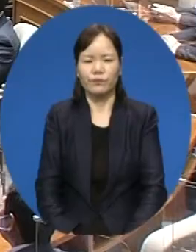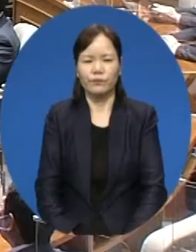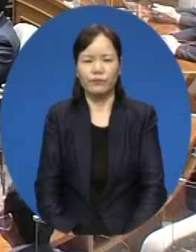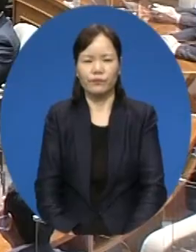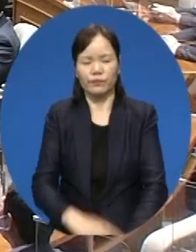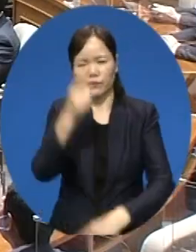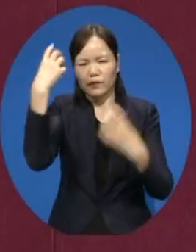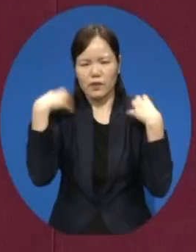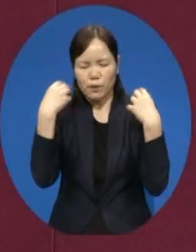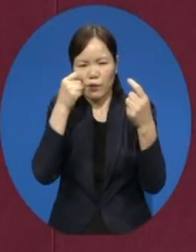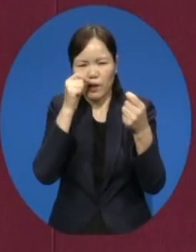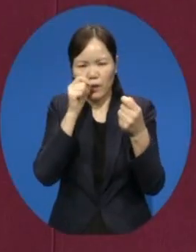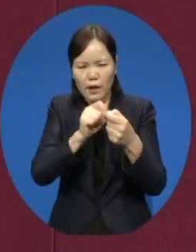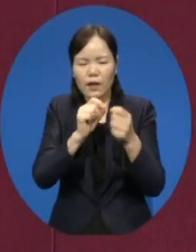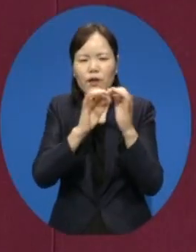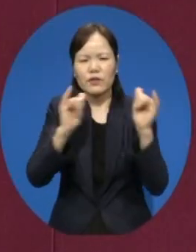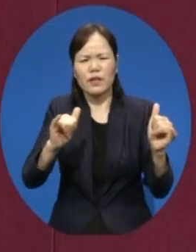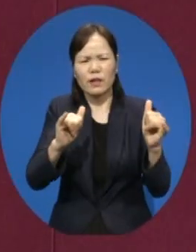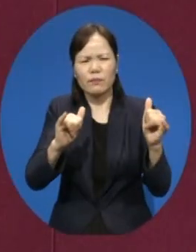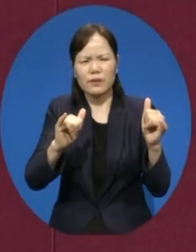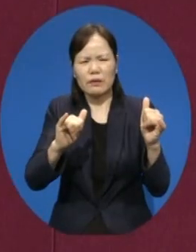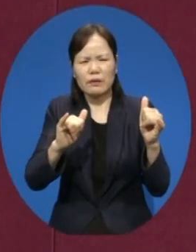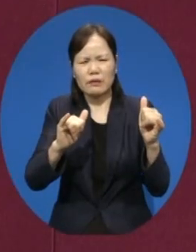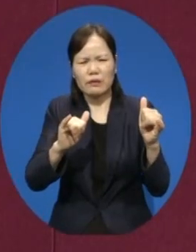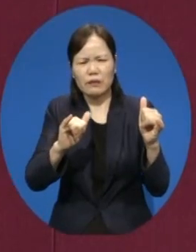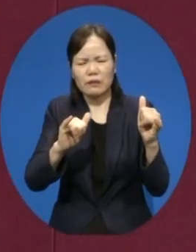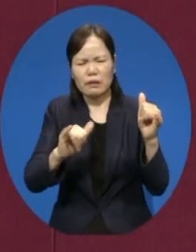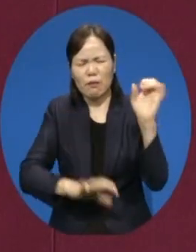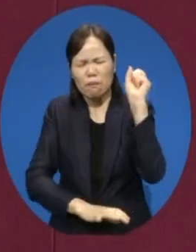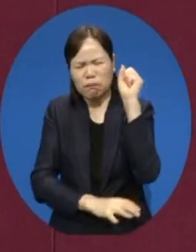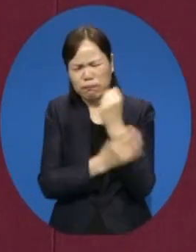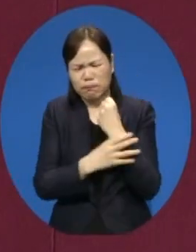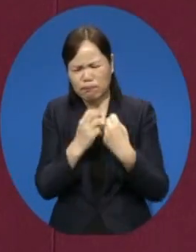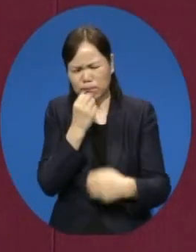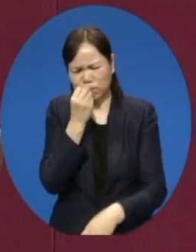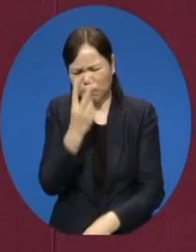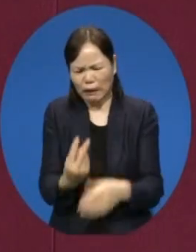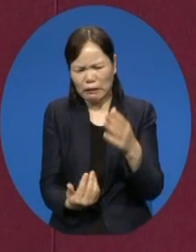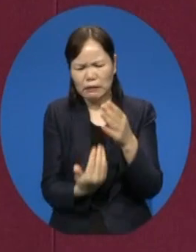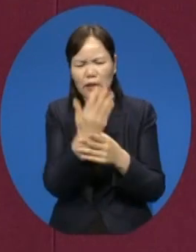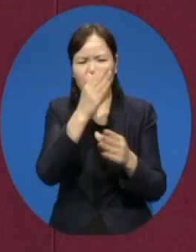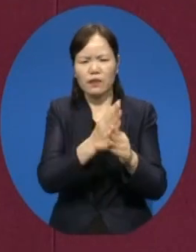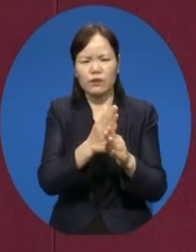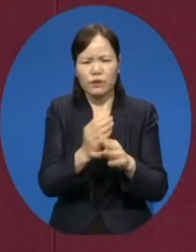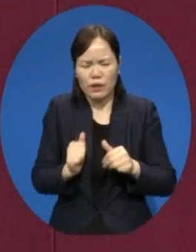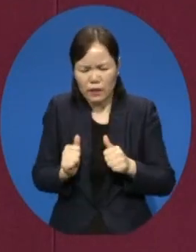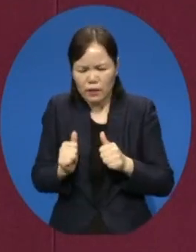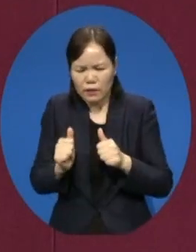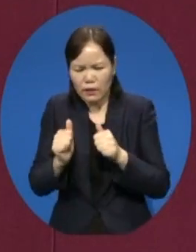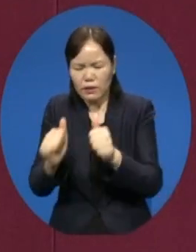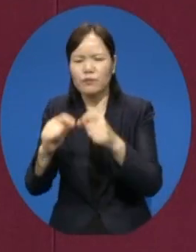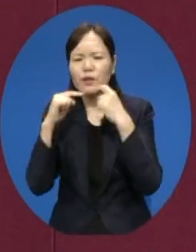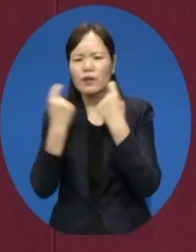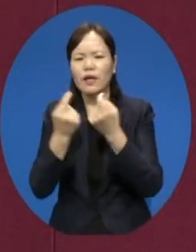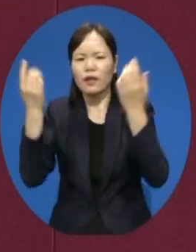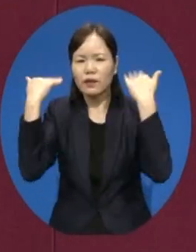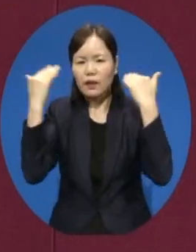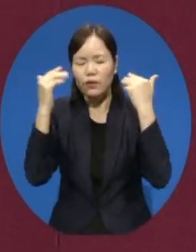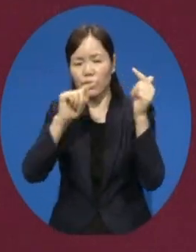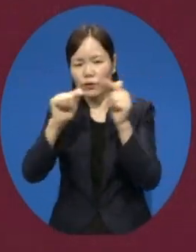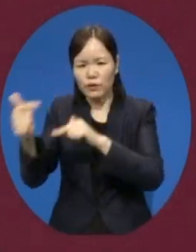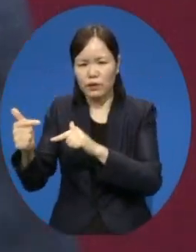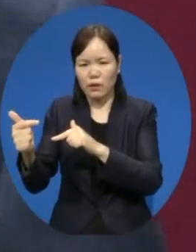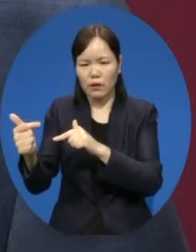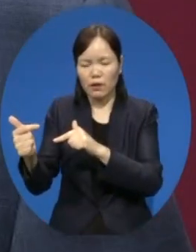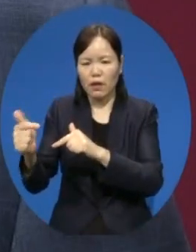친정권 사람들 발밑에서 악취가 올라오고 있는데 왜 엉뚱하게 열심히 하고 있는 사학에게